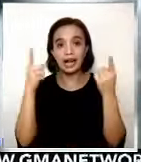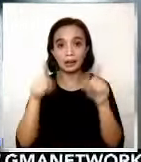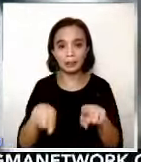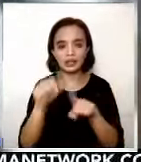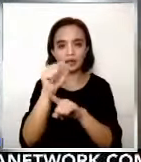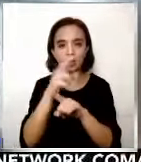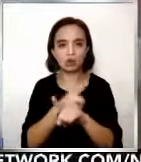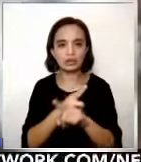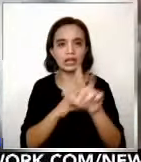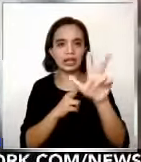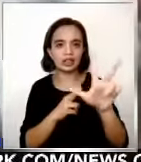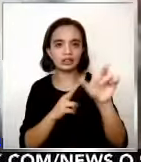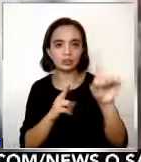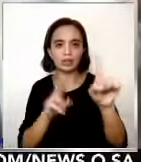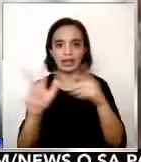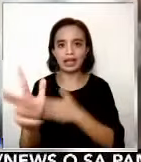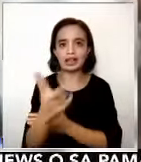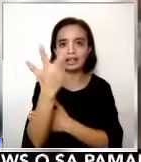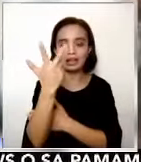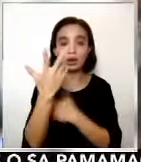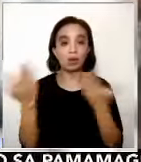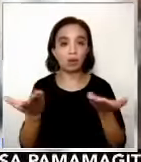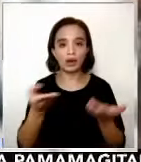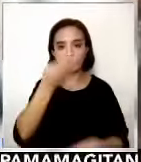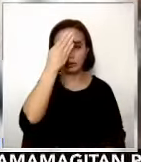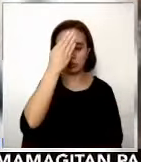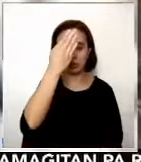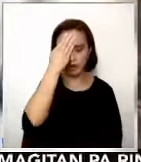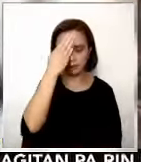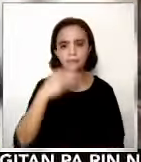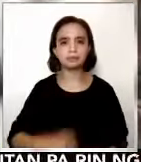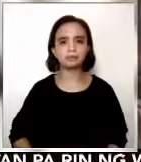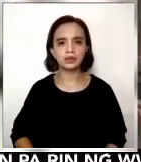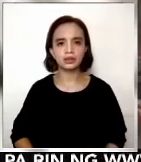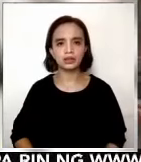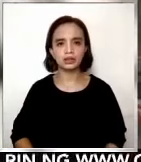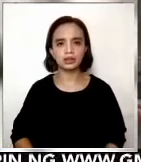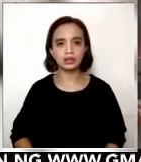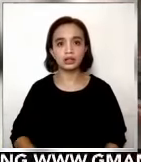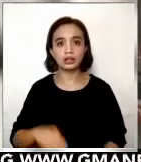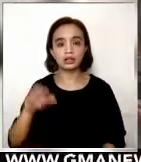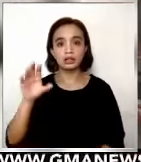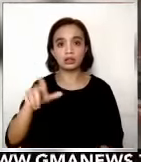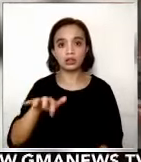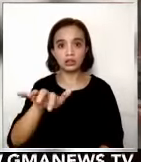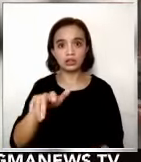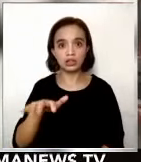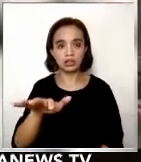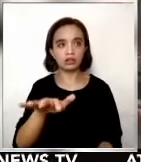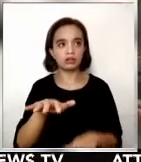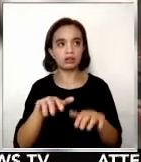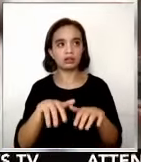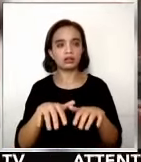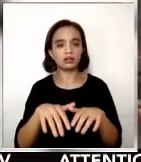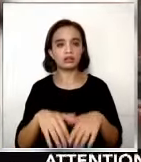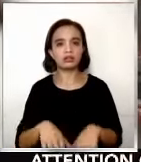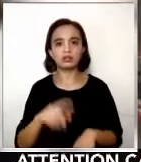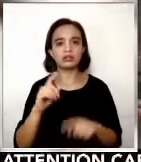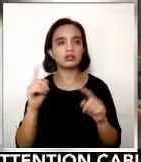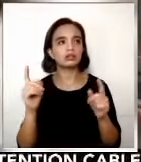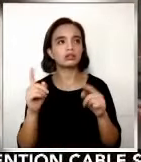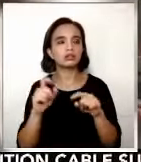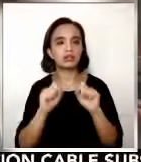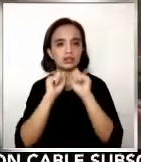San Jose del Monte, Bulacan. Hindi rin nakaporma ang cashier nang makaharap ang mga suspect. Bukod sa baril na naagaw sa